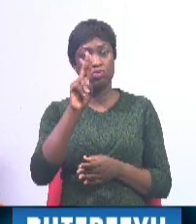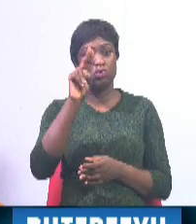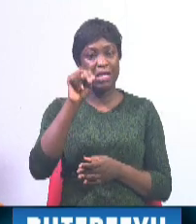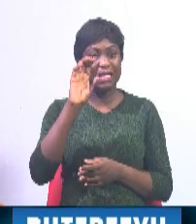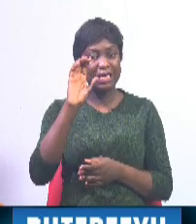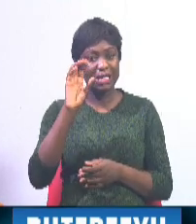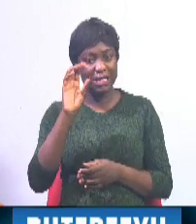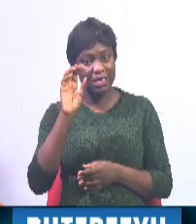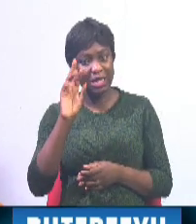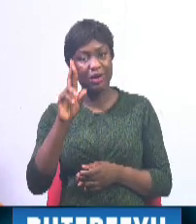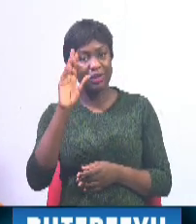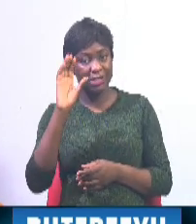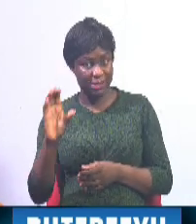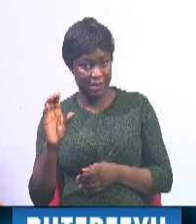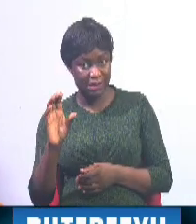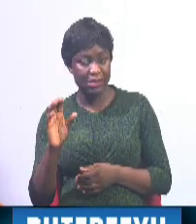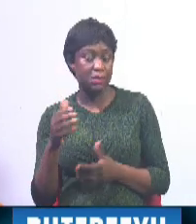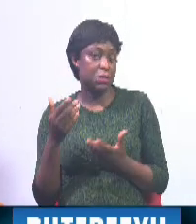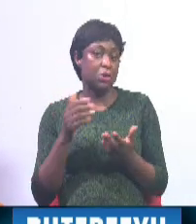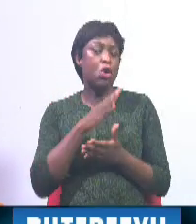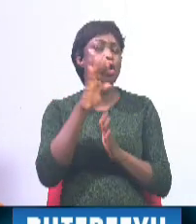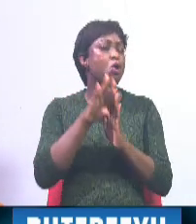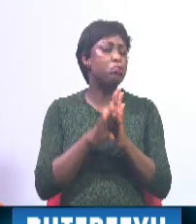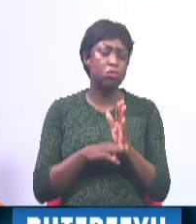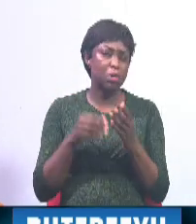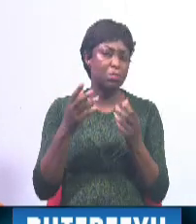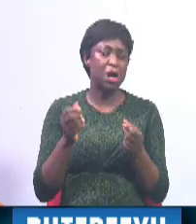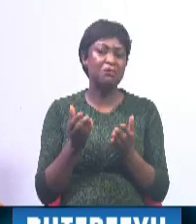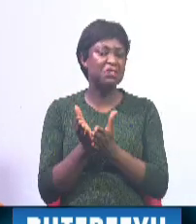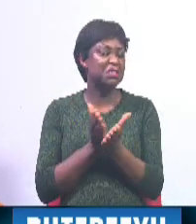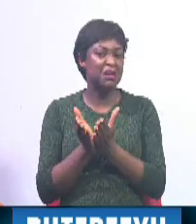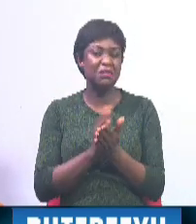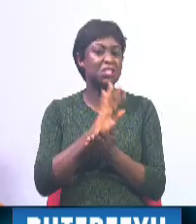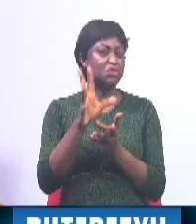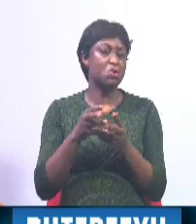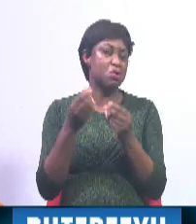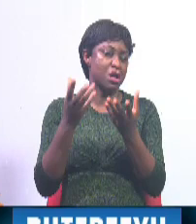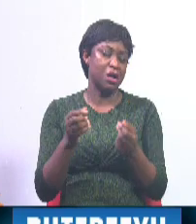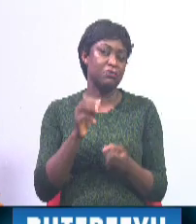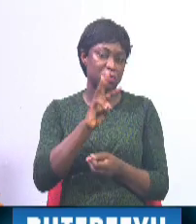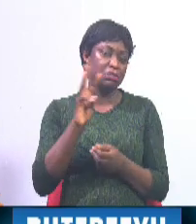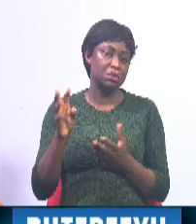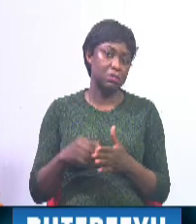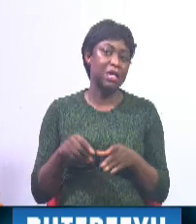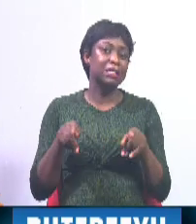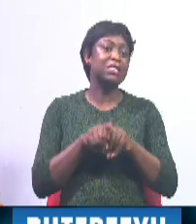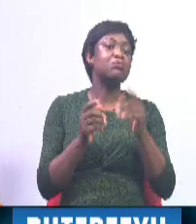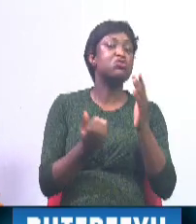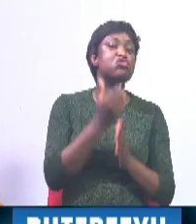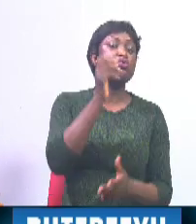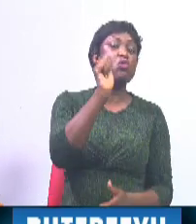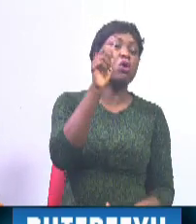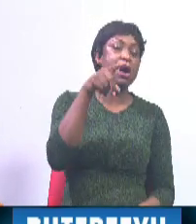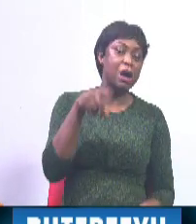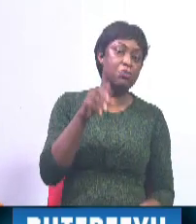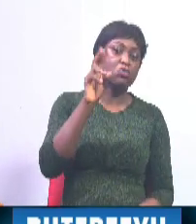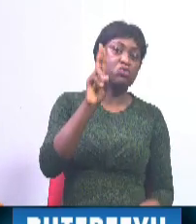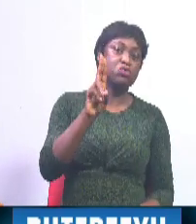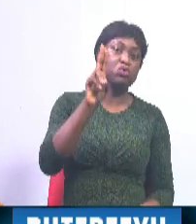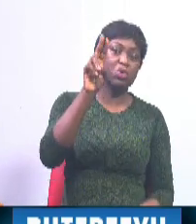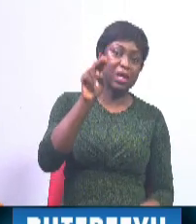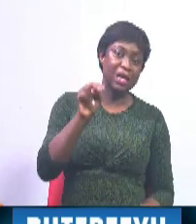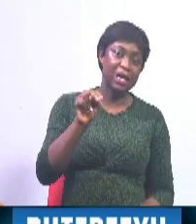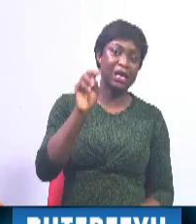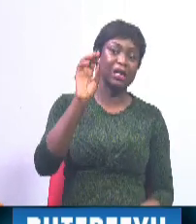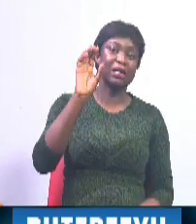uhrc.org obutere busobola okufuna enteekateeka yaabwe era n'ebintu bingi byosobola okuba ng'ofuna. Ate balina ne app empya era nayo ya UHRC